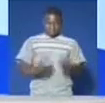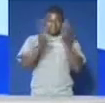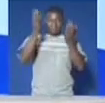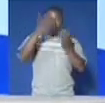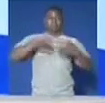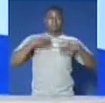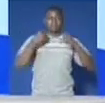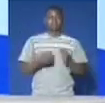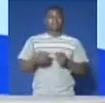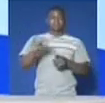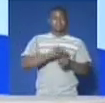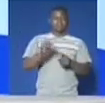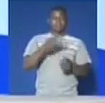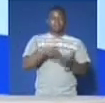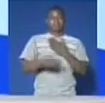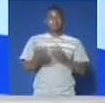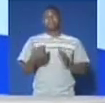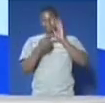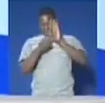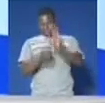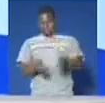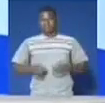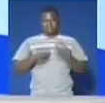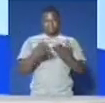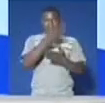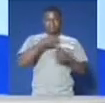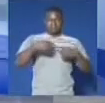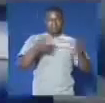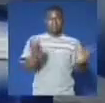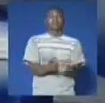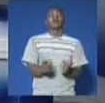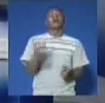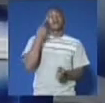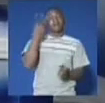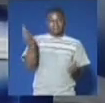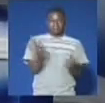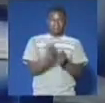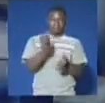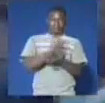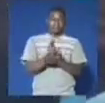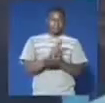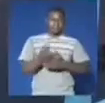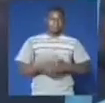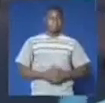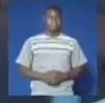cet hôpital, témoin de la remise du groupe électrogène, Lamine Karantao Moumouni Barou.